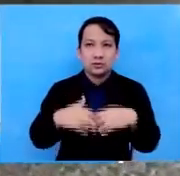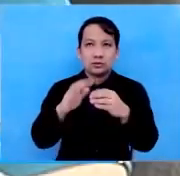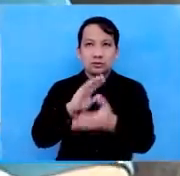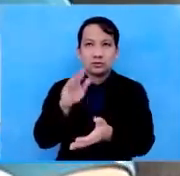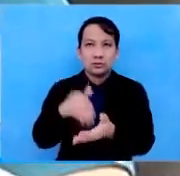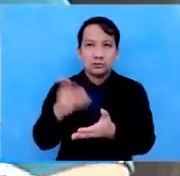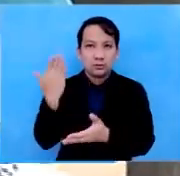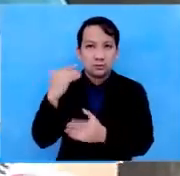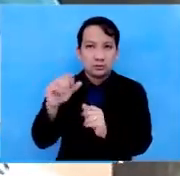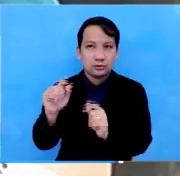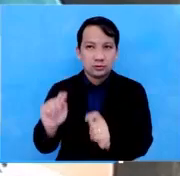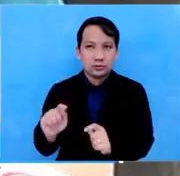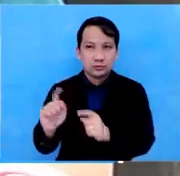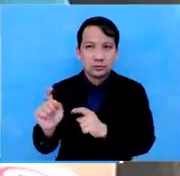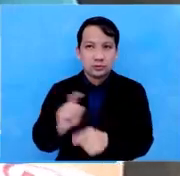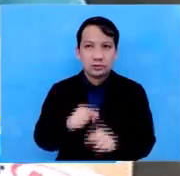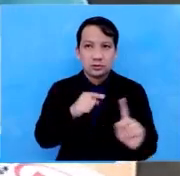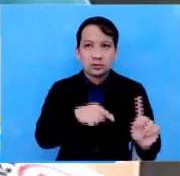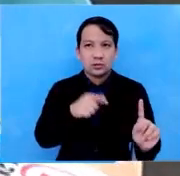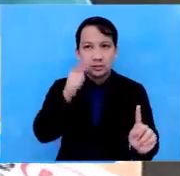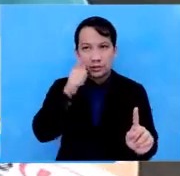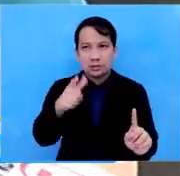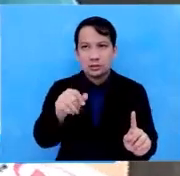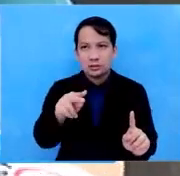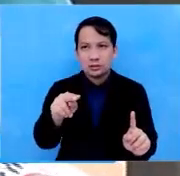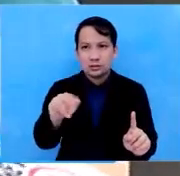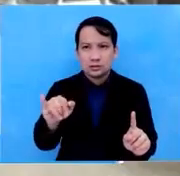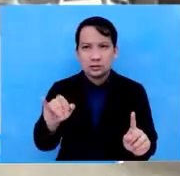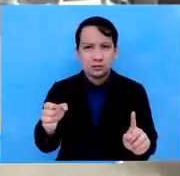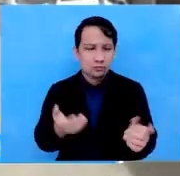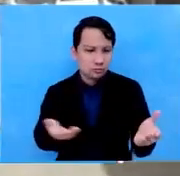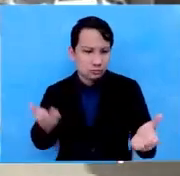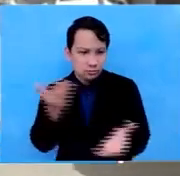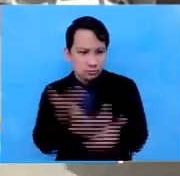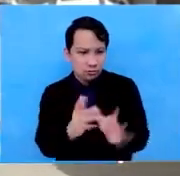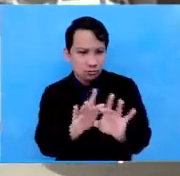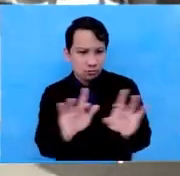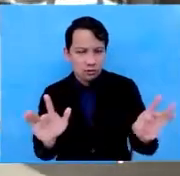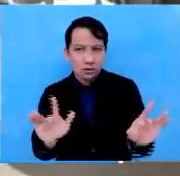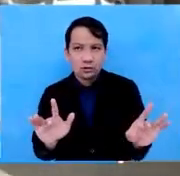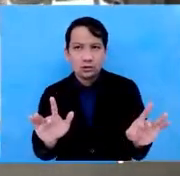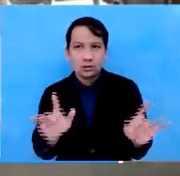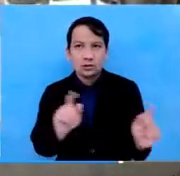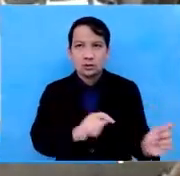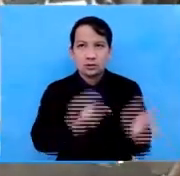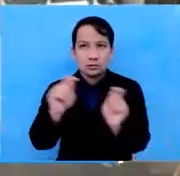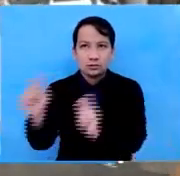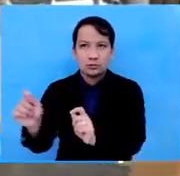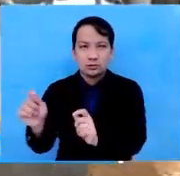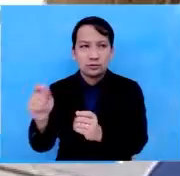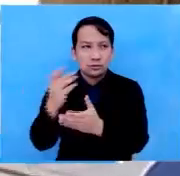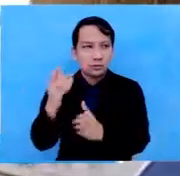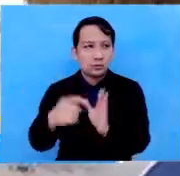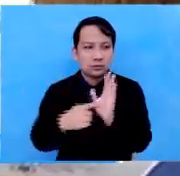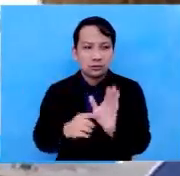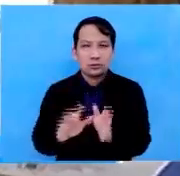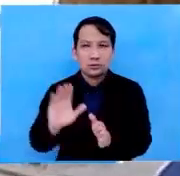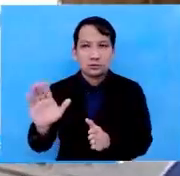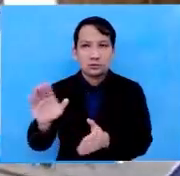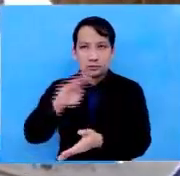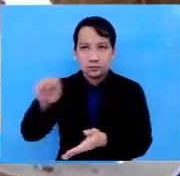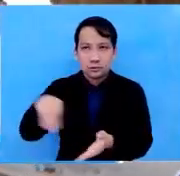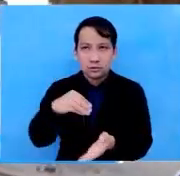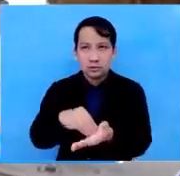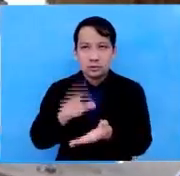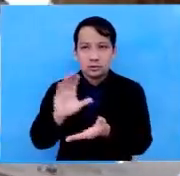Sabado. Isa riyan si Lani na walang nadatnan pagdating. Inilipat kasi sa 9 na kabataan sa manduluyong ang bigayan ng